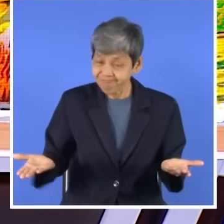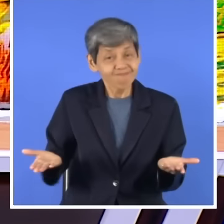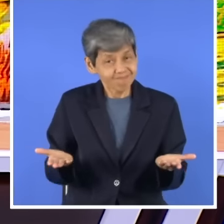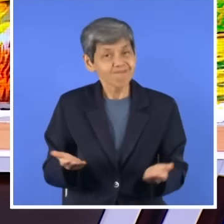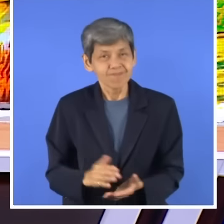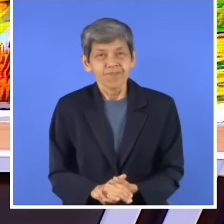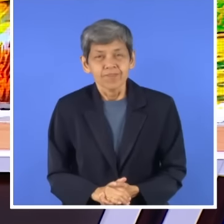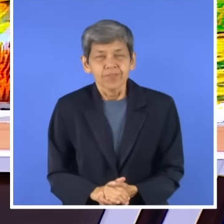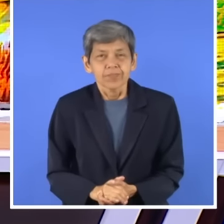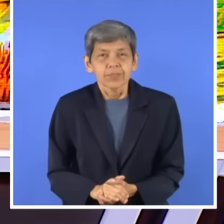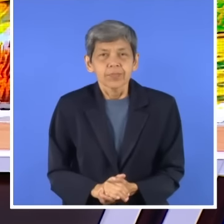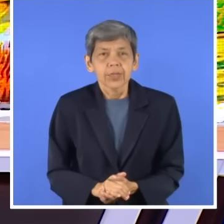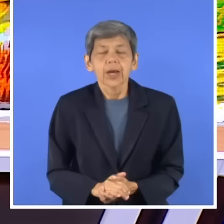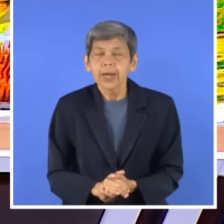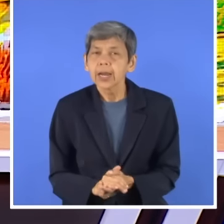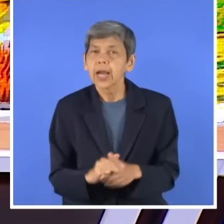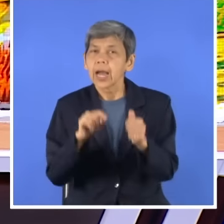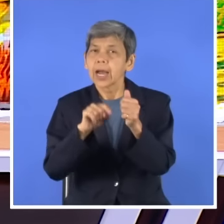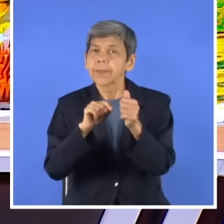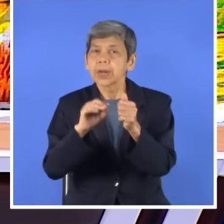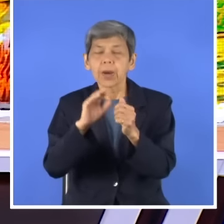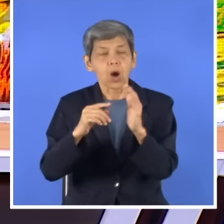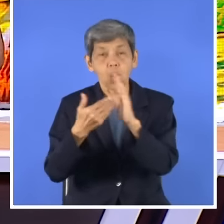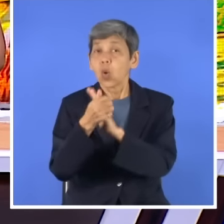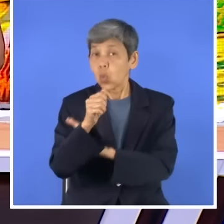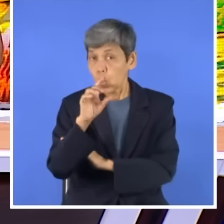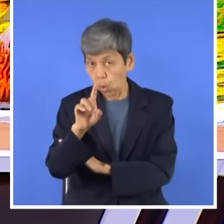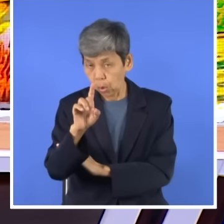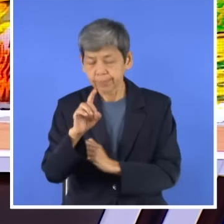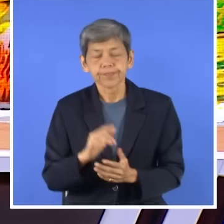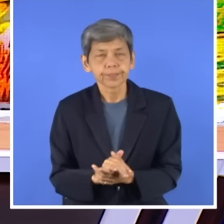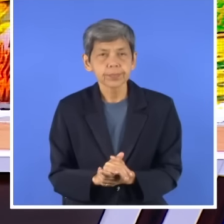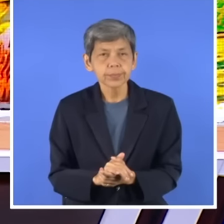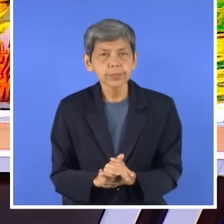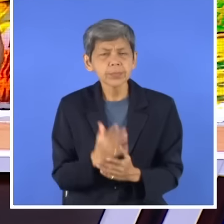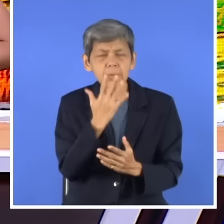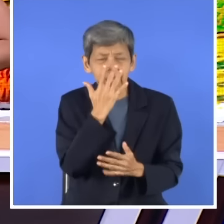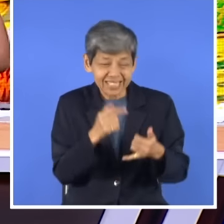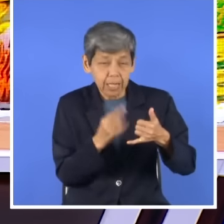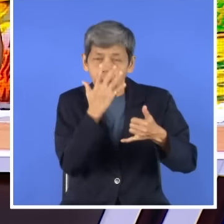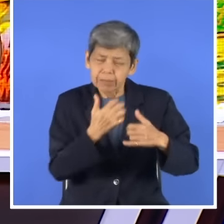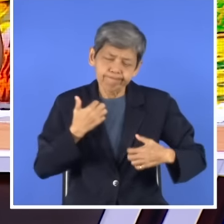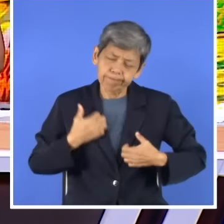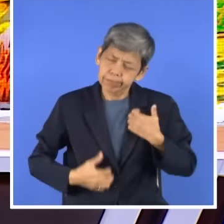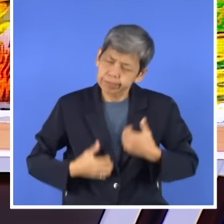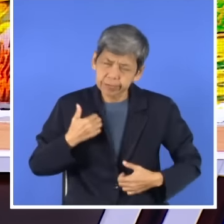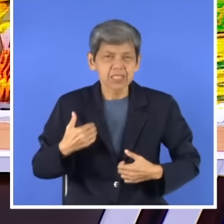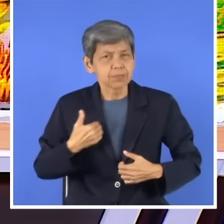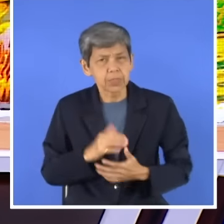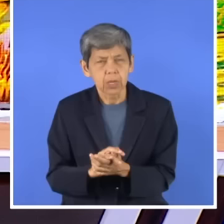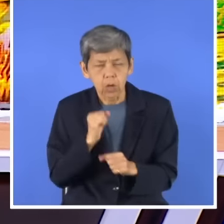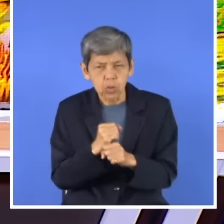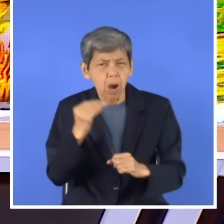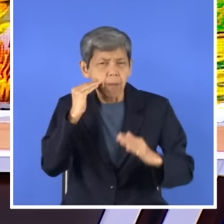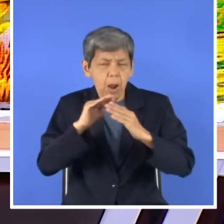ยนะคะเรื่องนี้ที่อำเภอบ้านผือจังหวัดอุดรธานีค่ะผู้เสียหายเนี่ยเขาทุกข์ใจมากเพราะว่าโจรขึ้นบ้